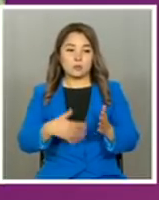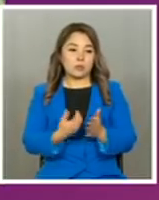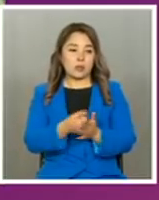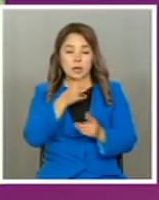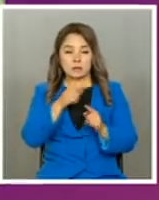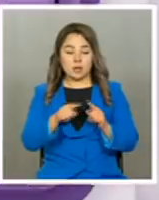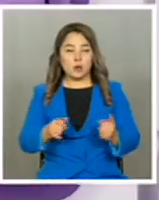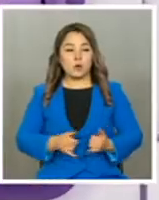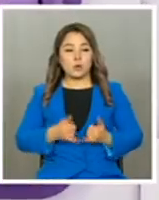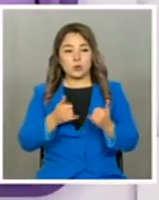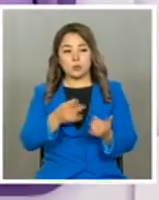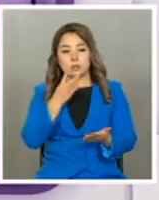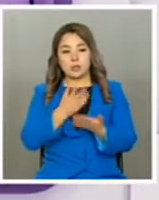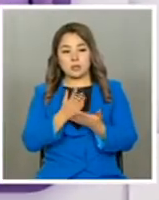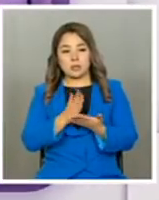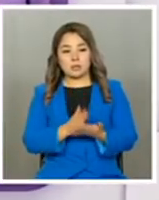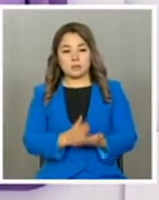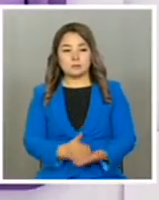қадір тұтады.